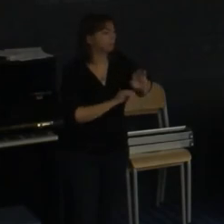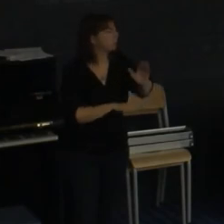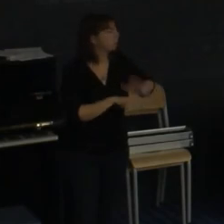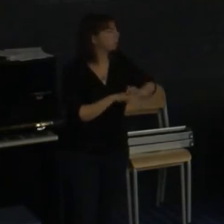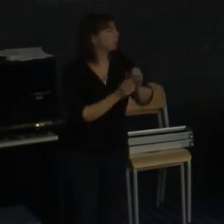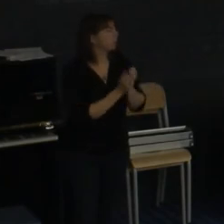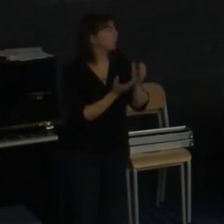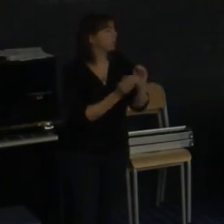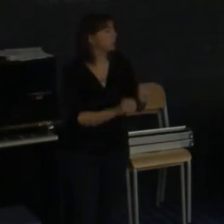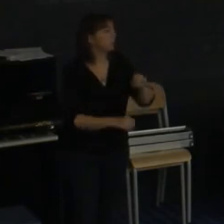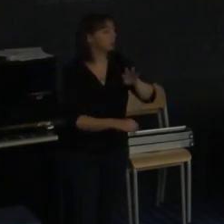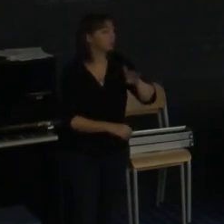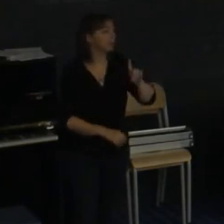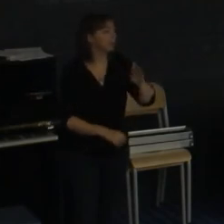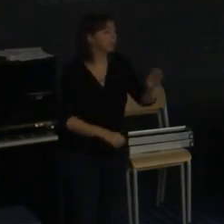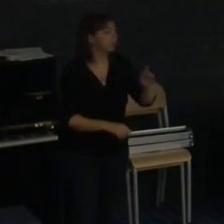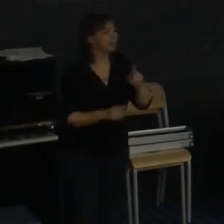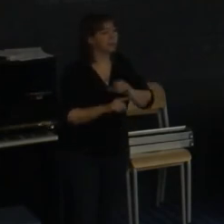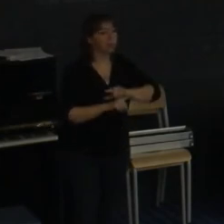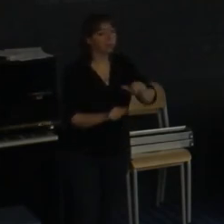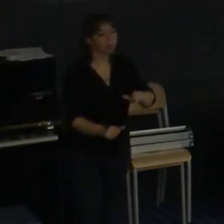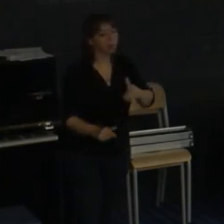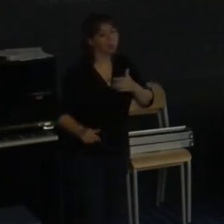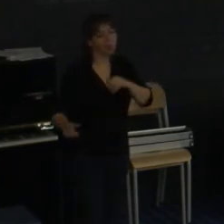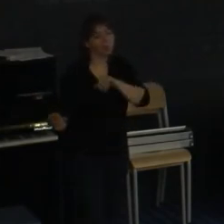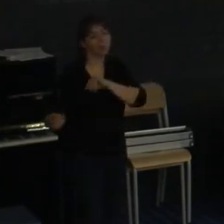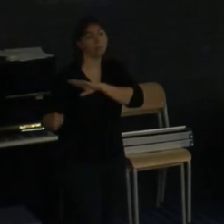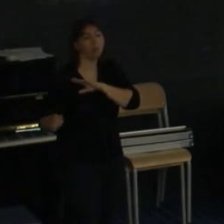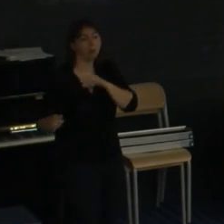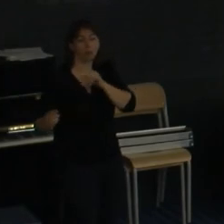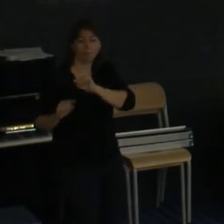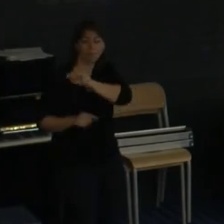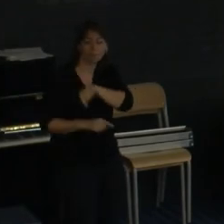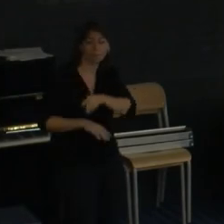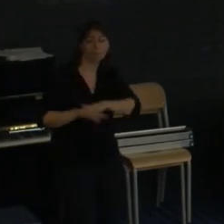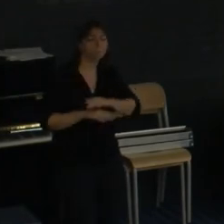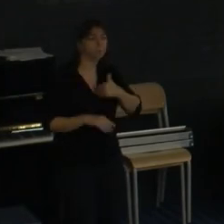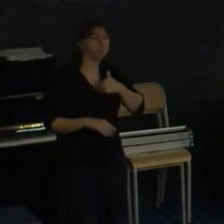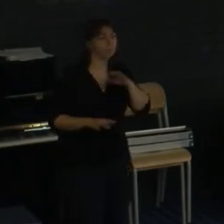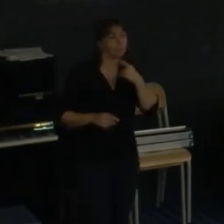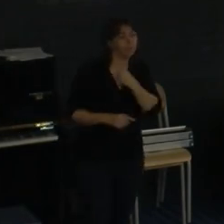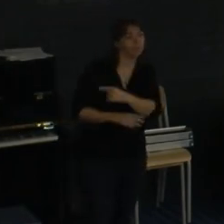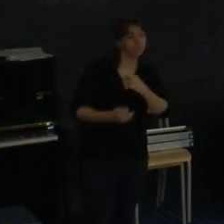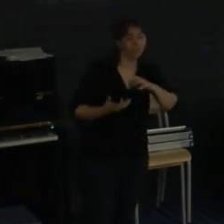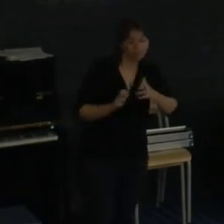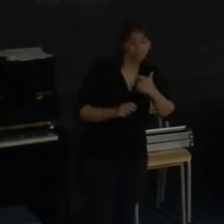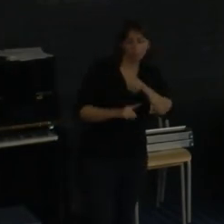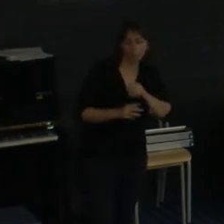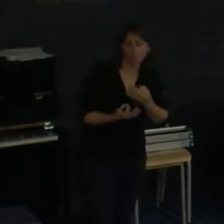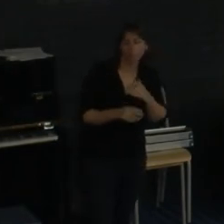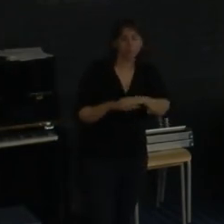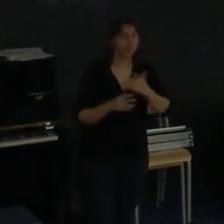WDB n'étant pas présent à PyConFR, puisque c'est un francophone, j'ai pas pu lui dire que j'avais trouvé un bug. Donc, j'ai pas pu faire un exemple